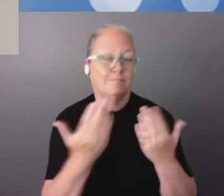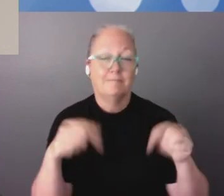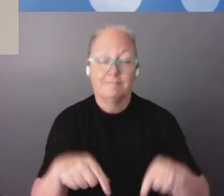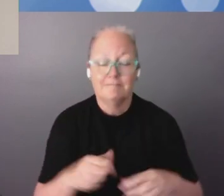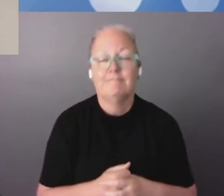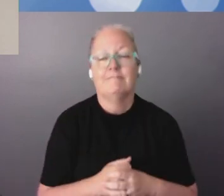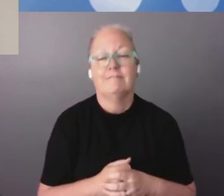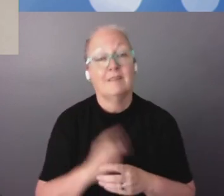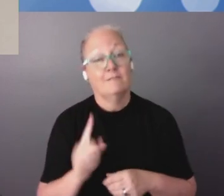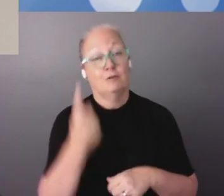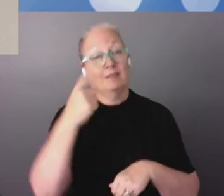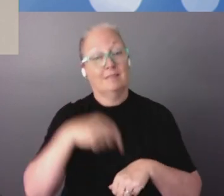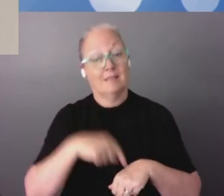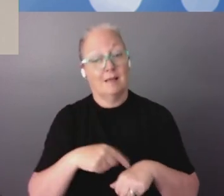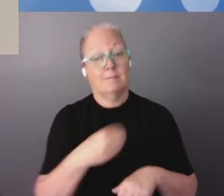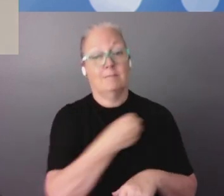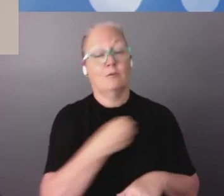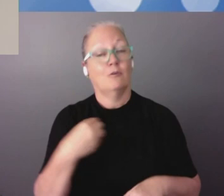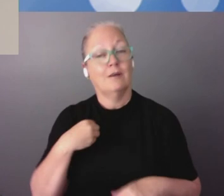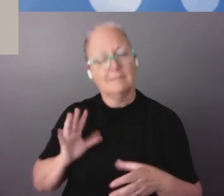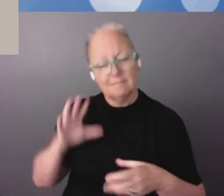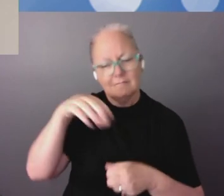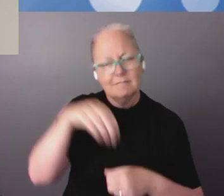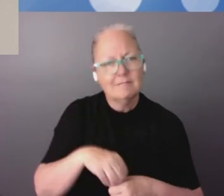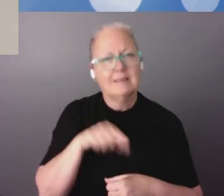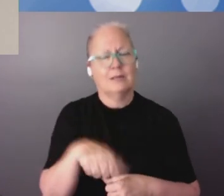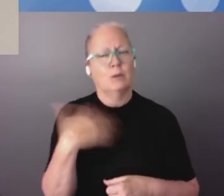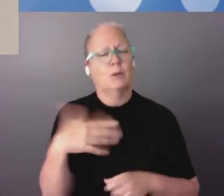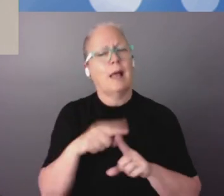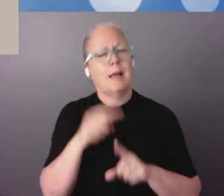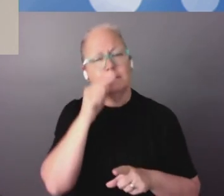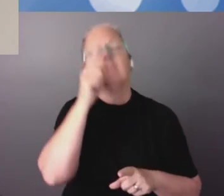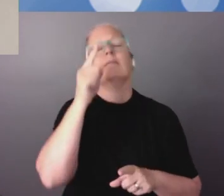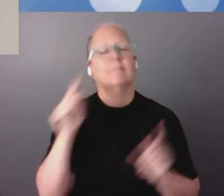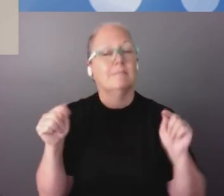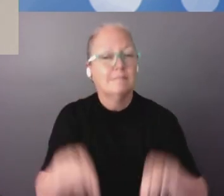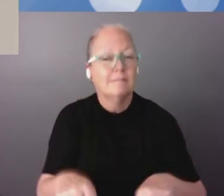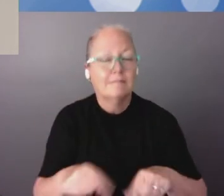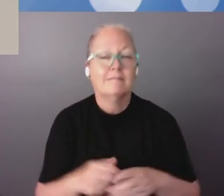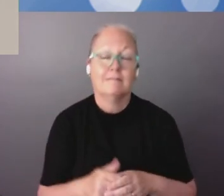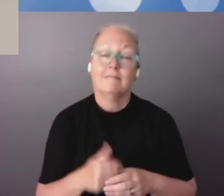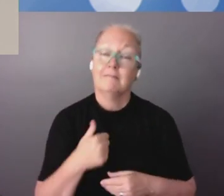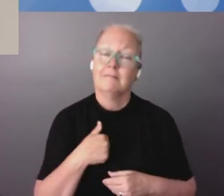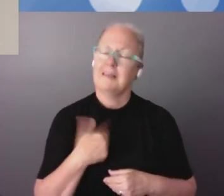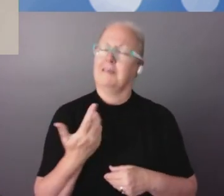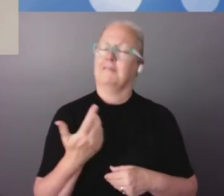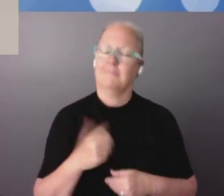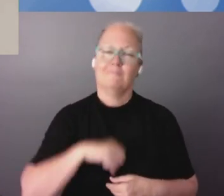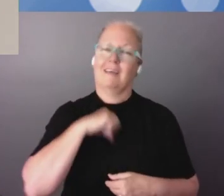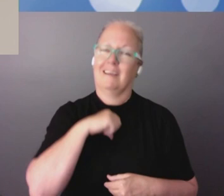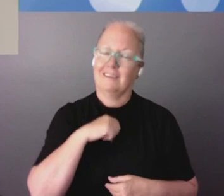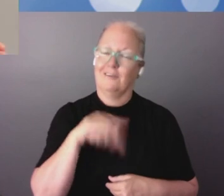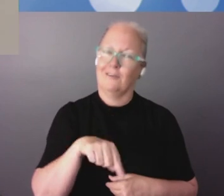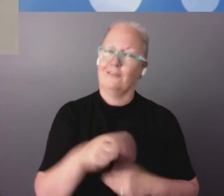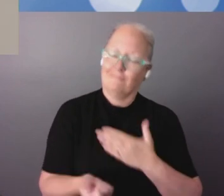十六届网络治理论坛。波兰第一次接待这么重要的一个活